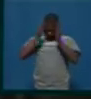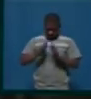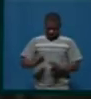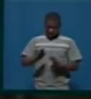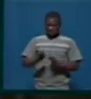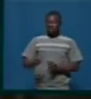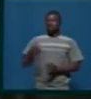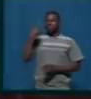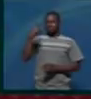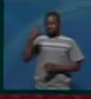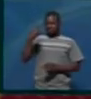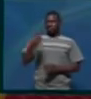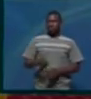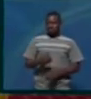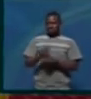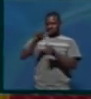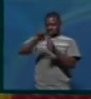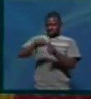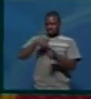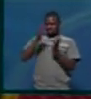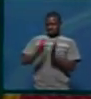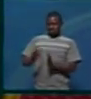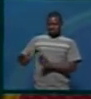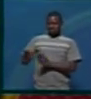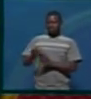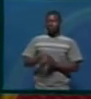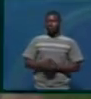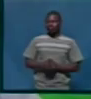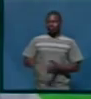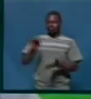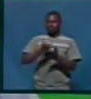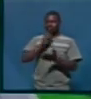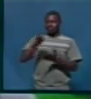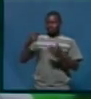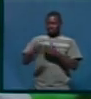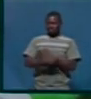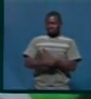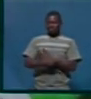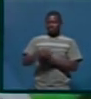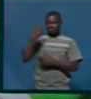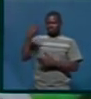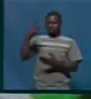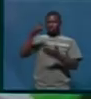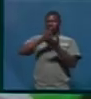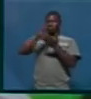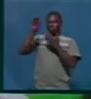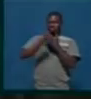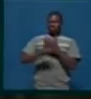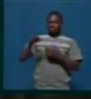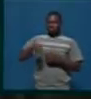lauréat dans chaque catégorie. Et c'est le jour-là, le 3 mars-là, que nous allons